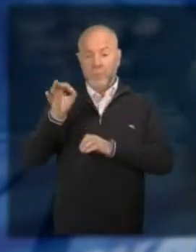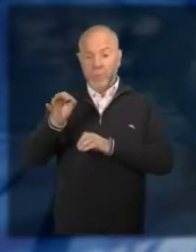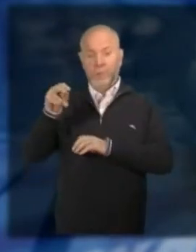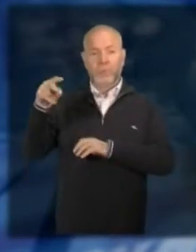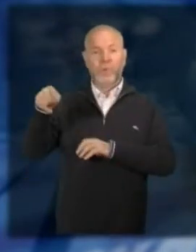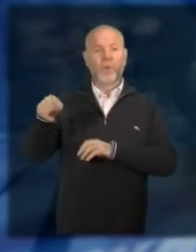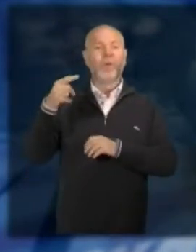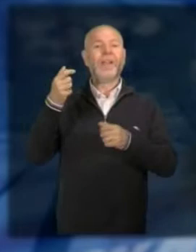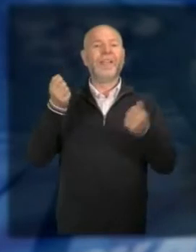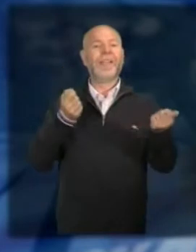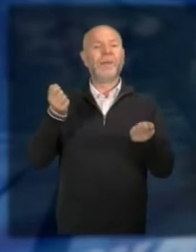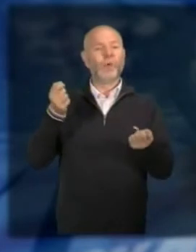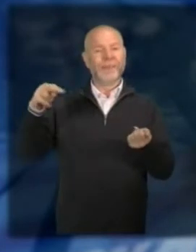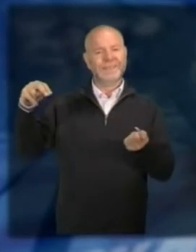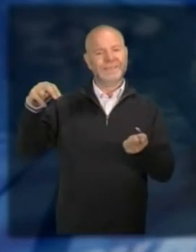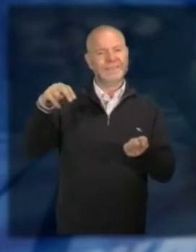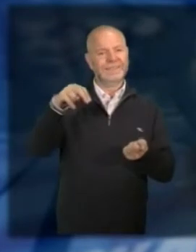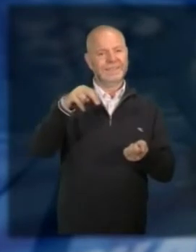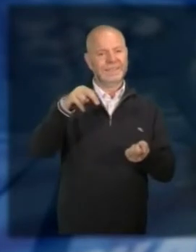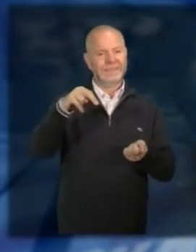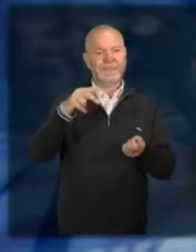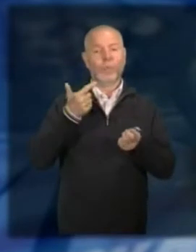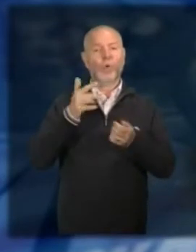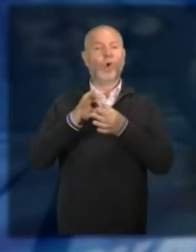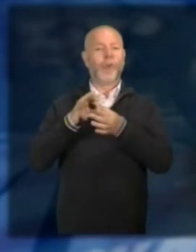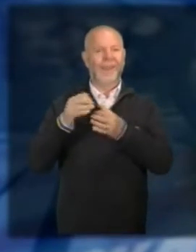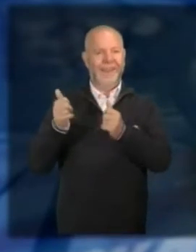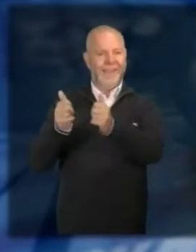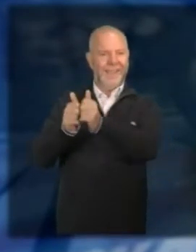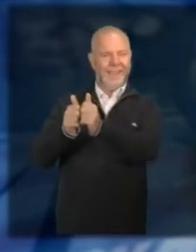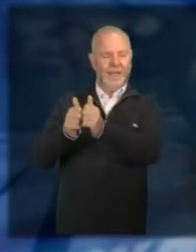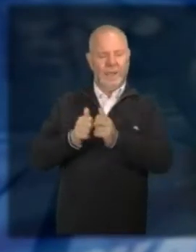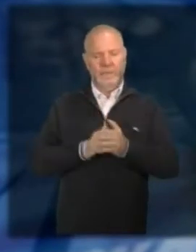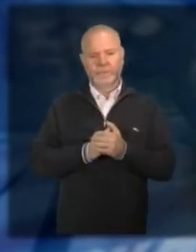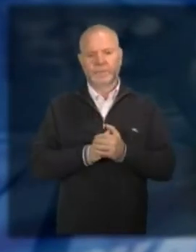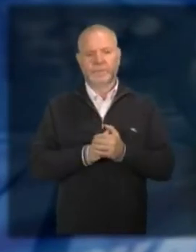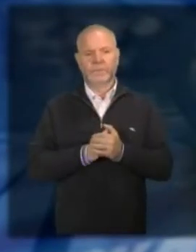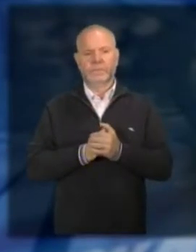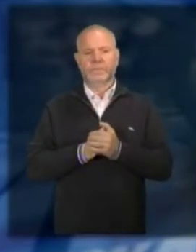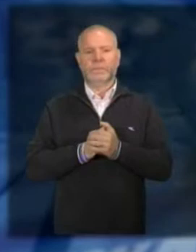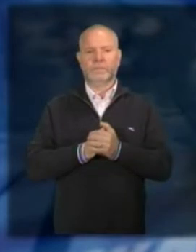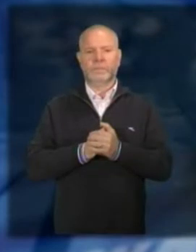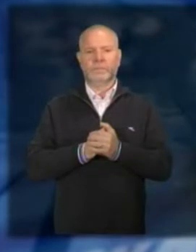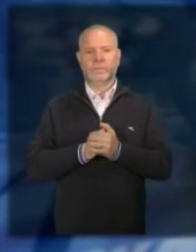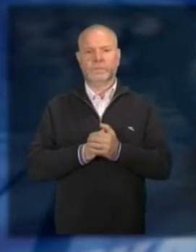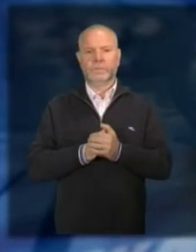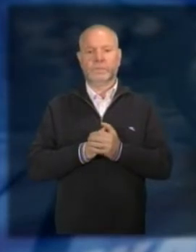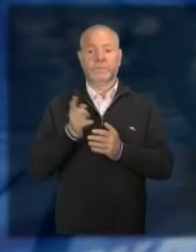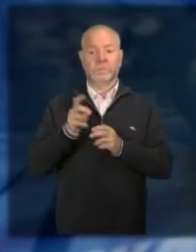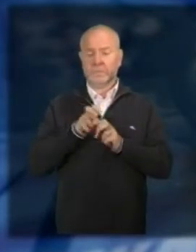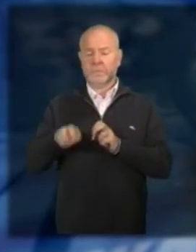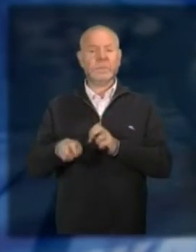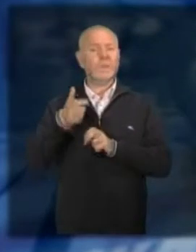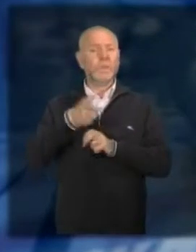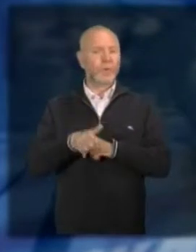Vallini, camionista per una ditta di Milano, e il collega, che si trovavano vicino ai mezzi parcheggiati lungo la strada. Erano scesi per bere un